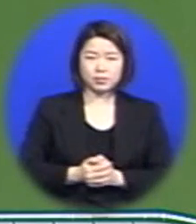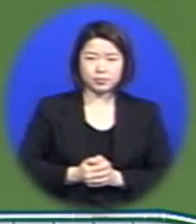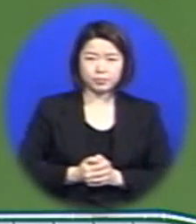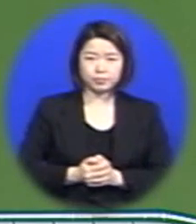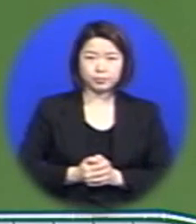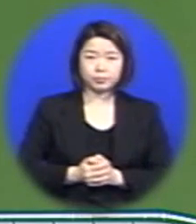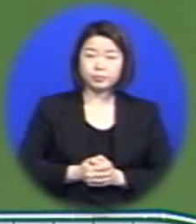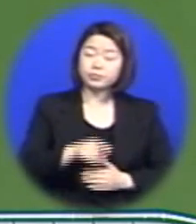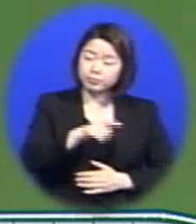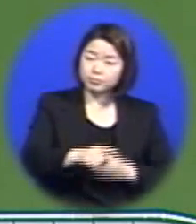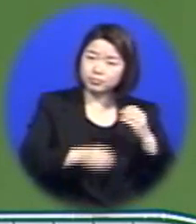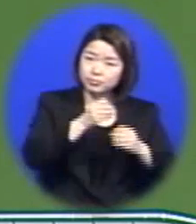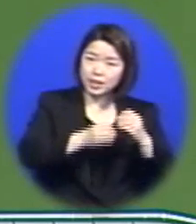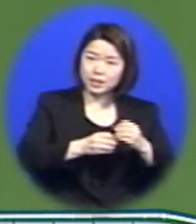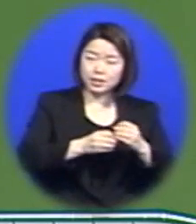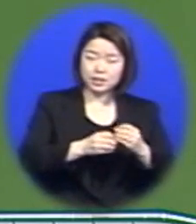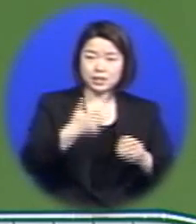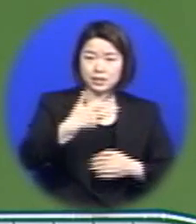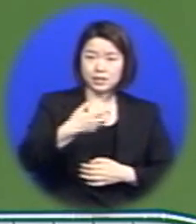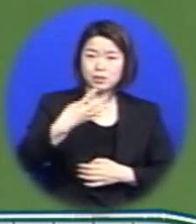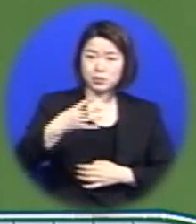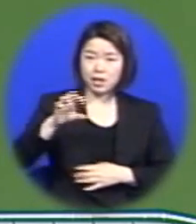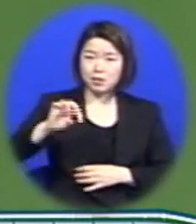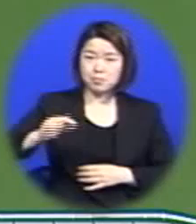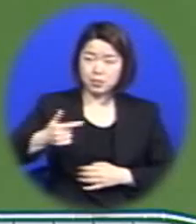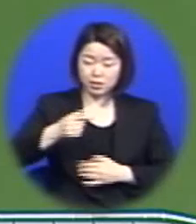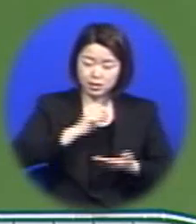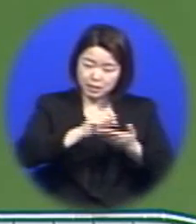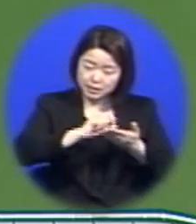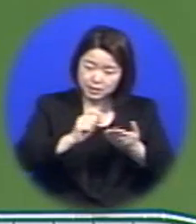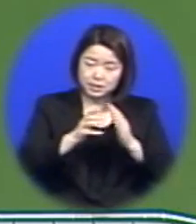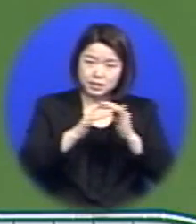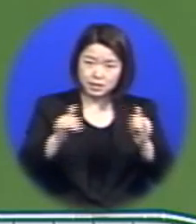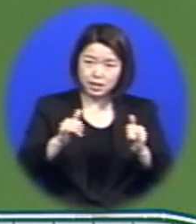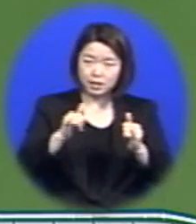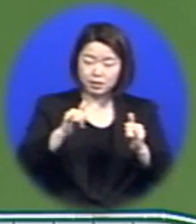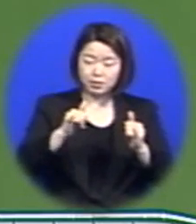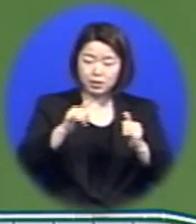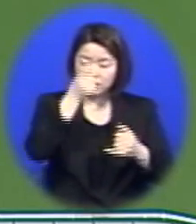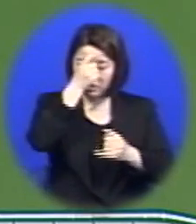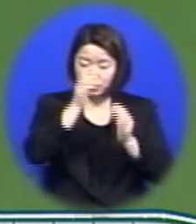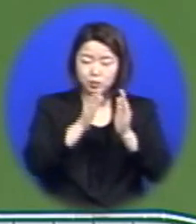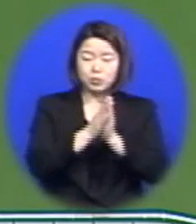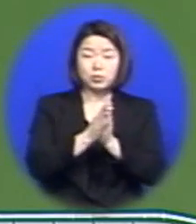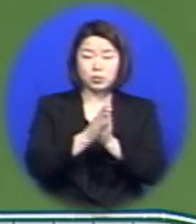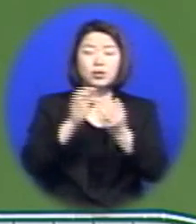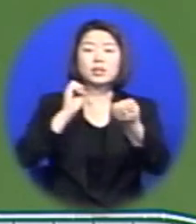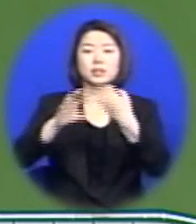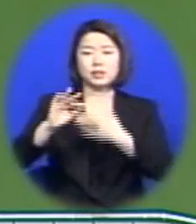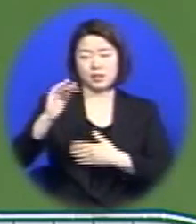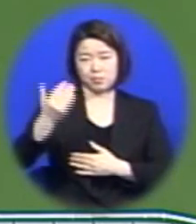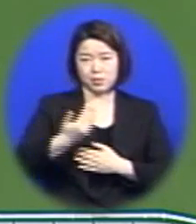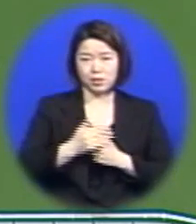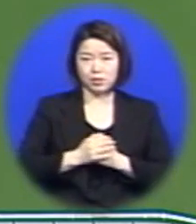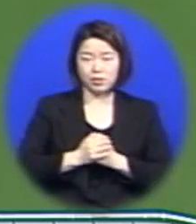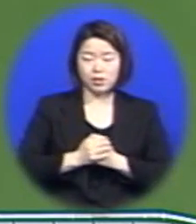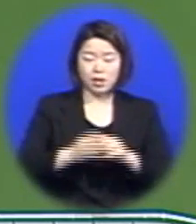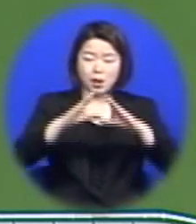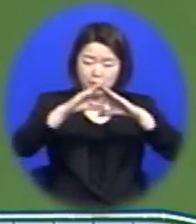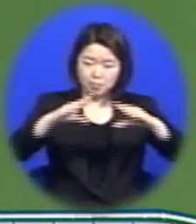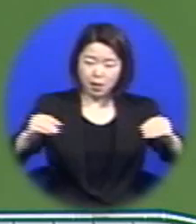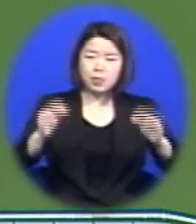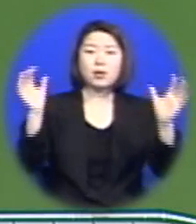겁니다이 시편 74편 기자의 기도도 응답 받습니다 바벨론은 멸망합니다